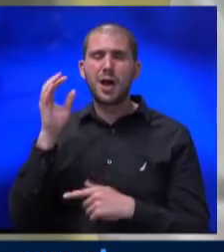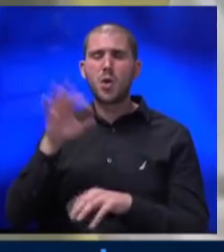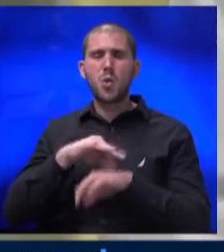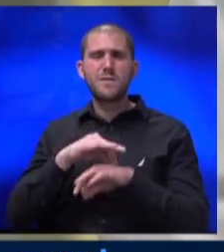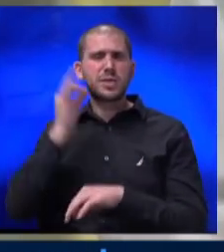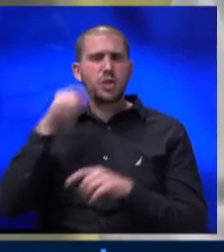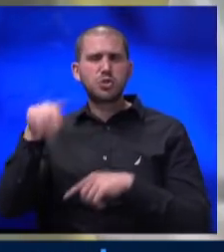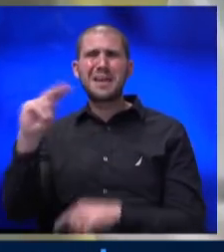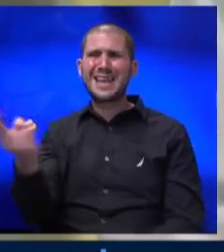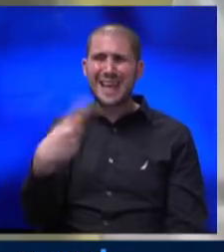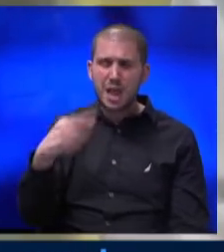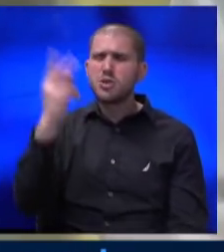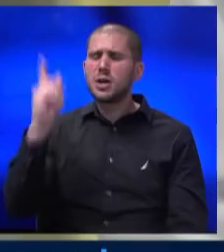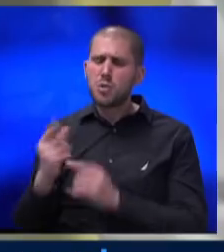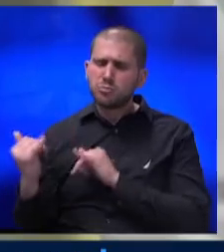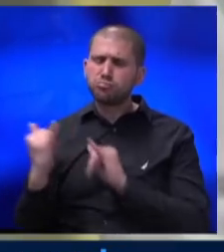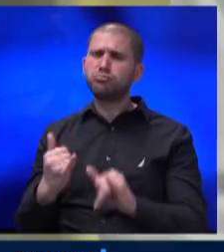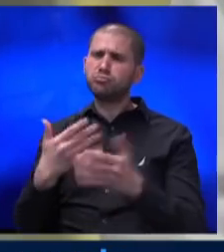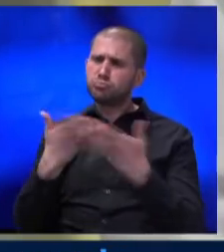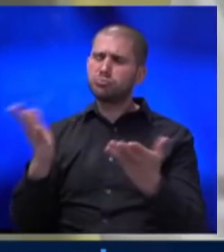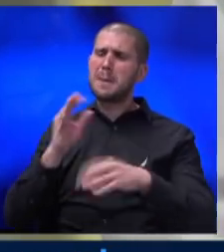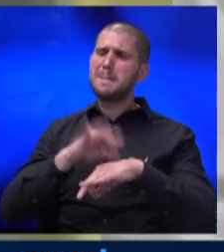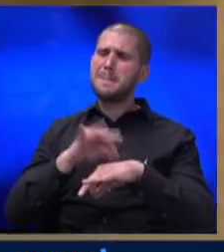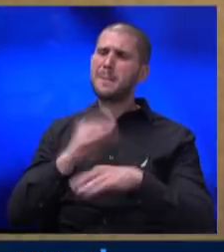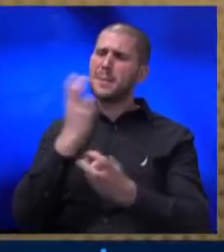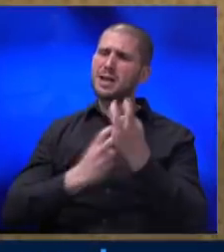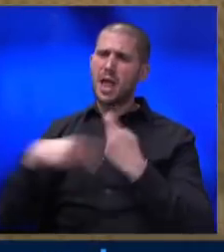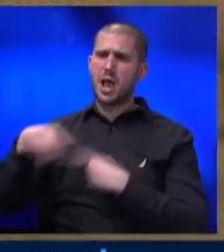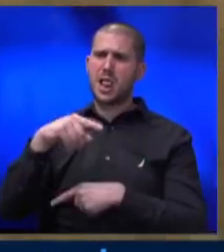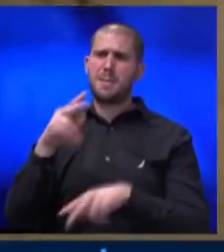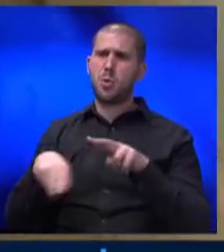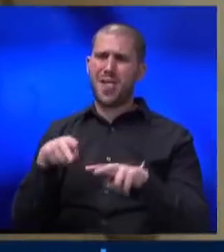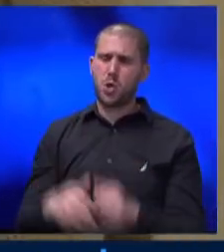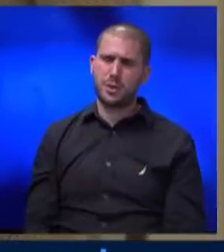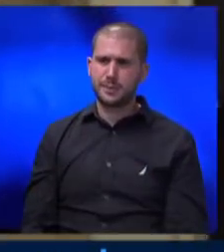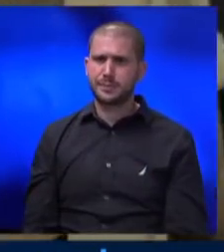בקהילה, שיביאו את המידע הרפואי למטופלות.